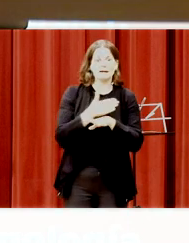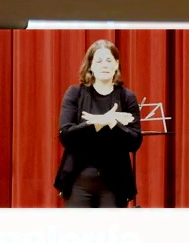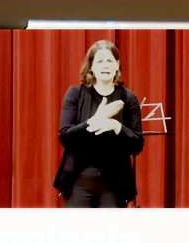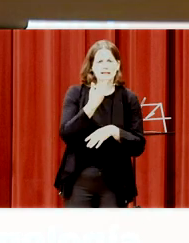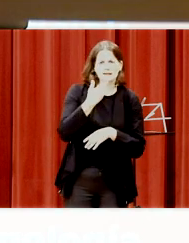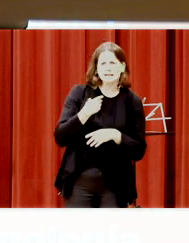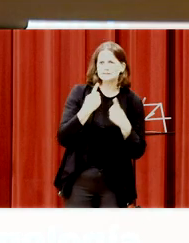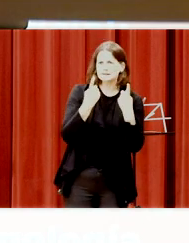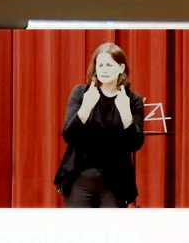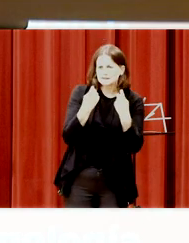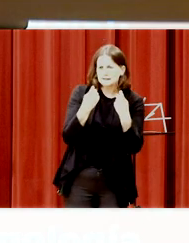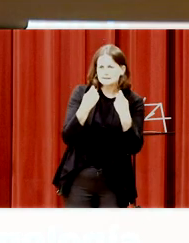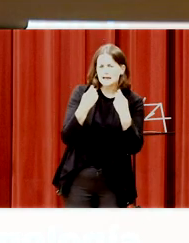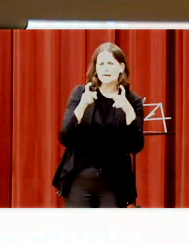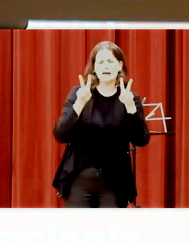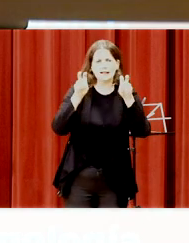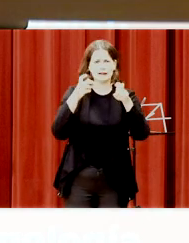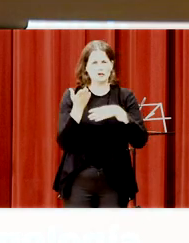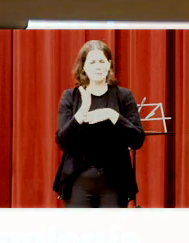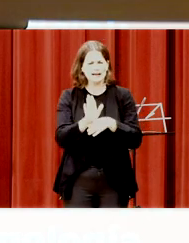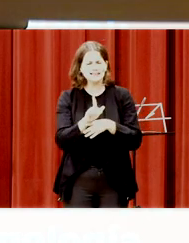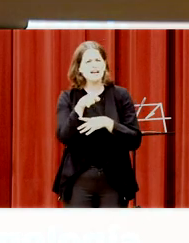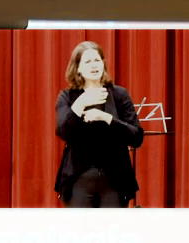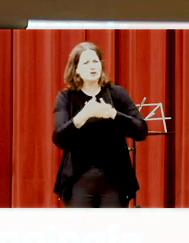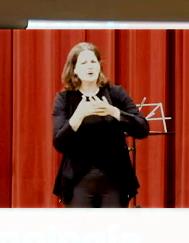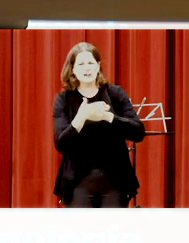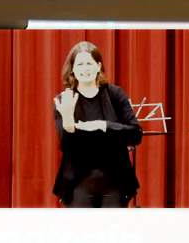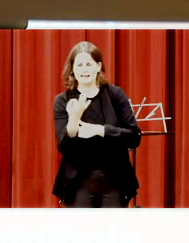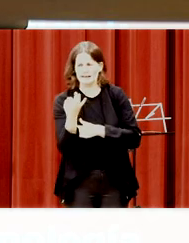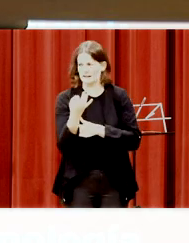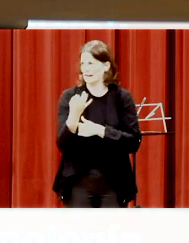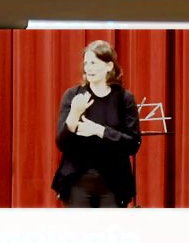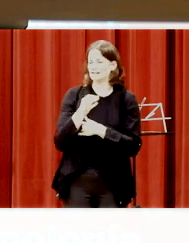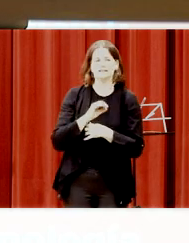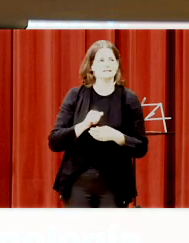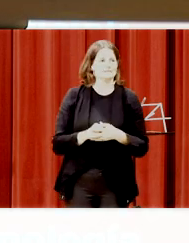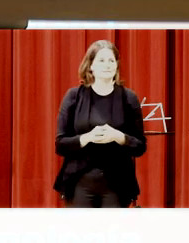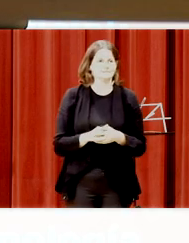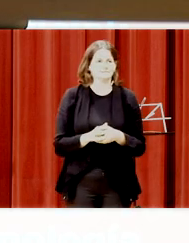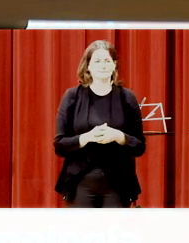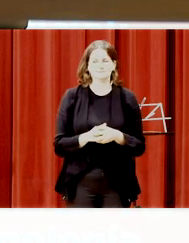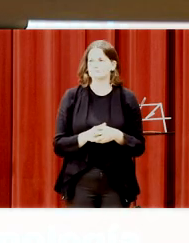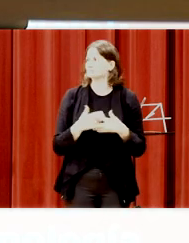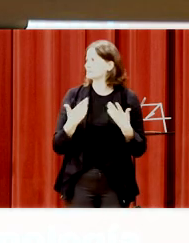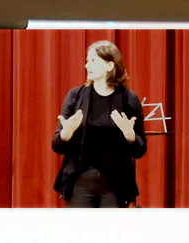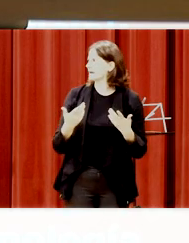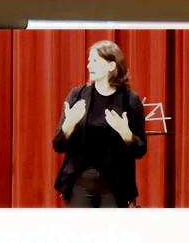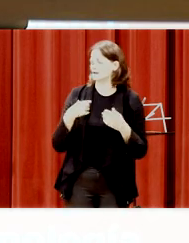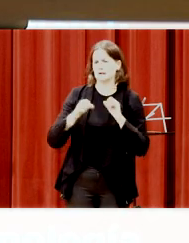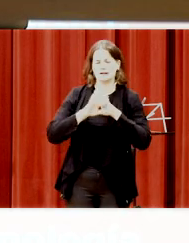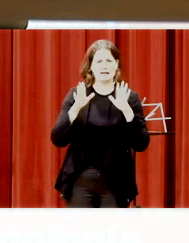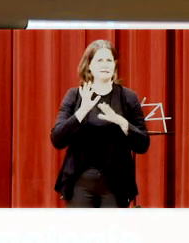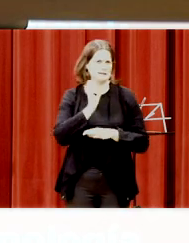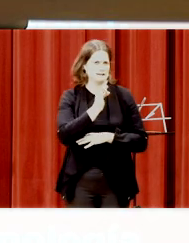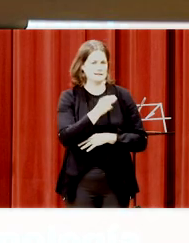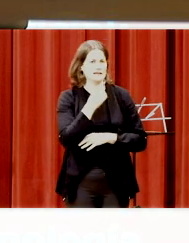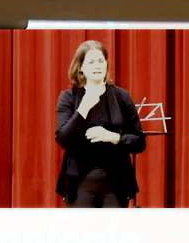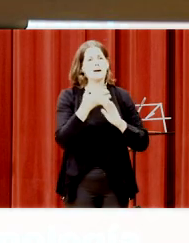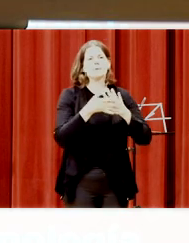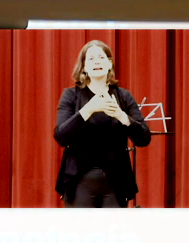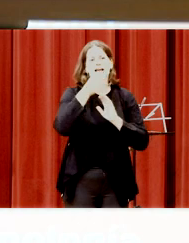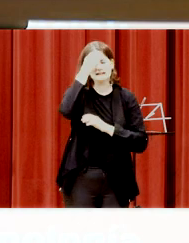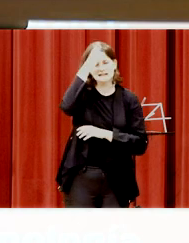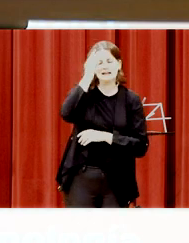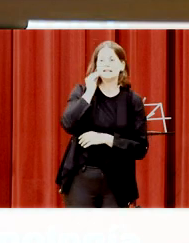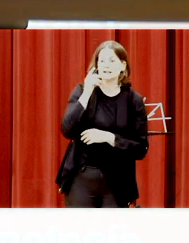tenia clar, has de parlar de la intel·ligència artificial, perquè ets del món de la tecnologia, no pots parlar d'una altra cosa que no sigui intel·ligència artificial. Pots dir, vinga, va, però posa